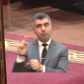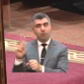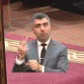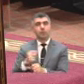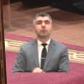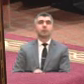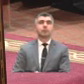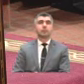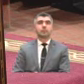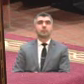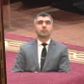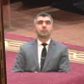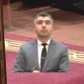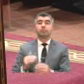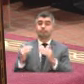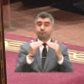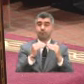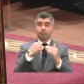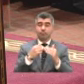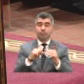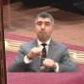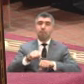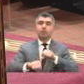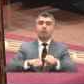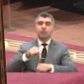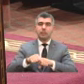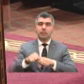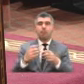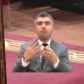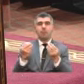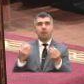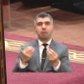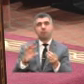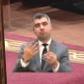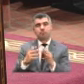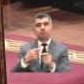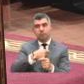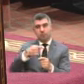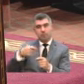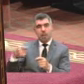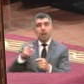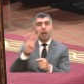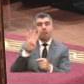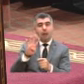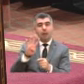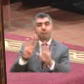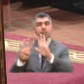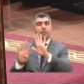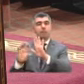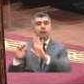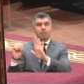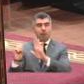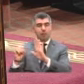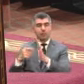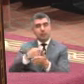أيضا هناك واحد العدد ديال الدراجات الهوائية اللي هو تقريبا 4900 دراجة اللي هي